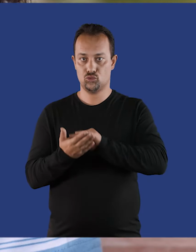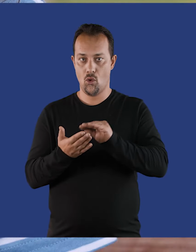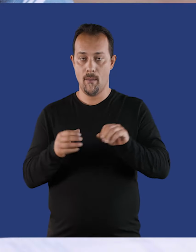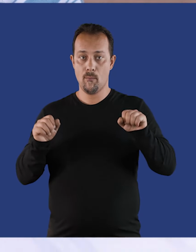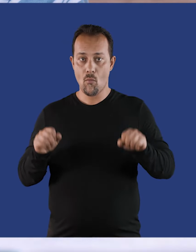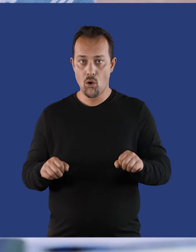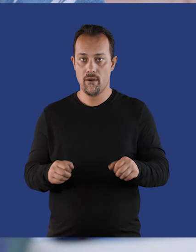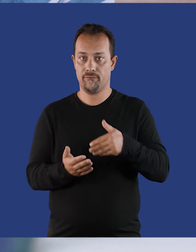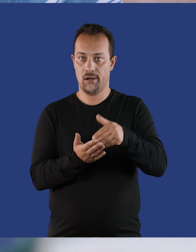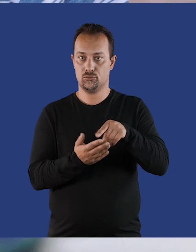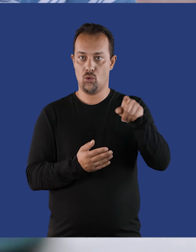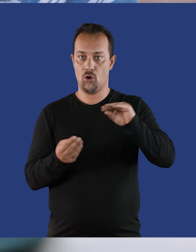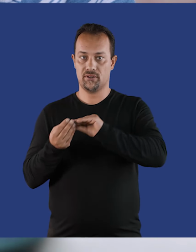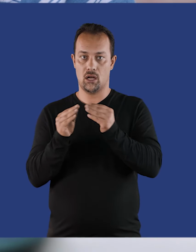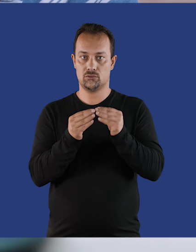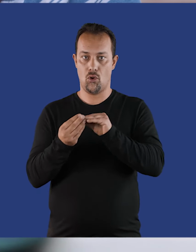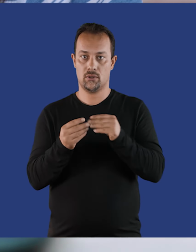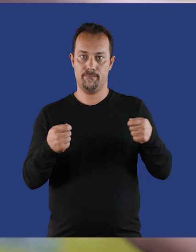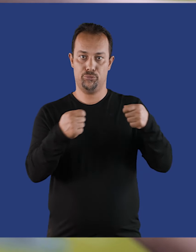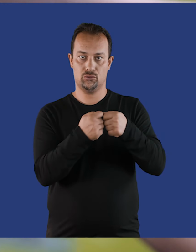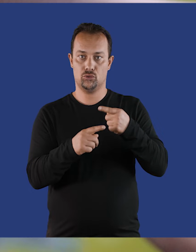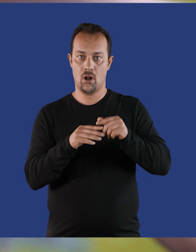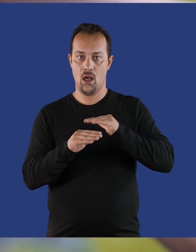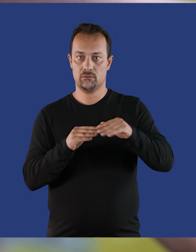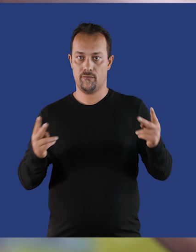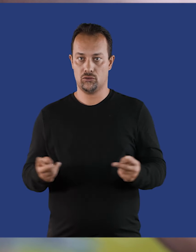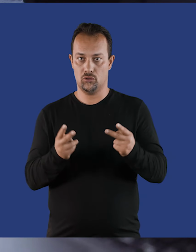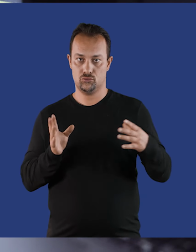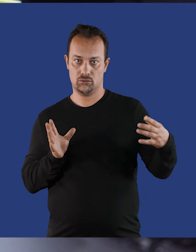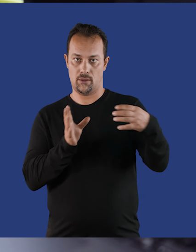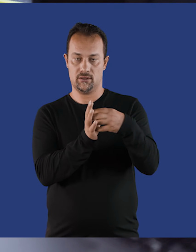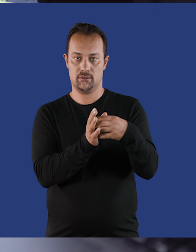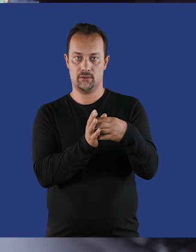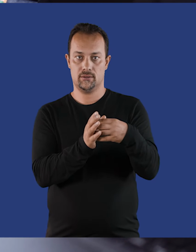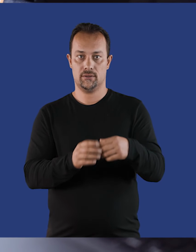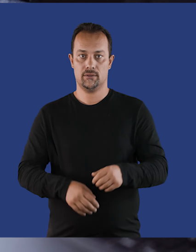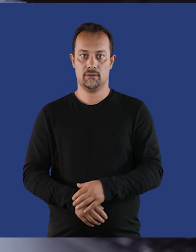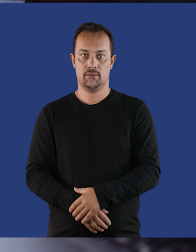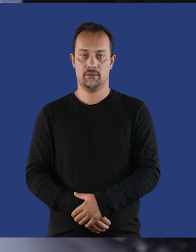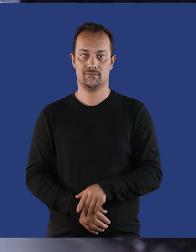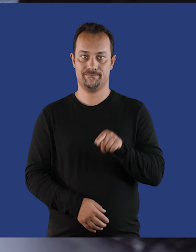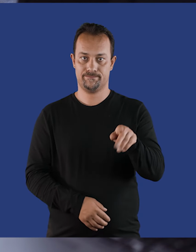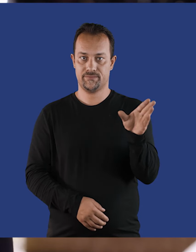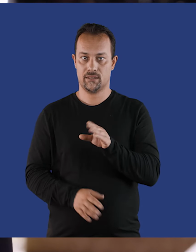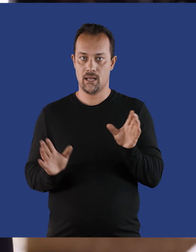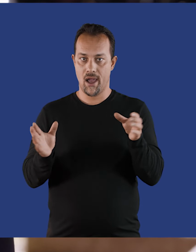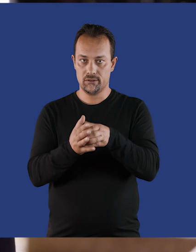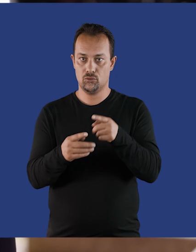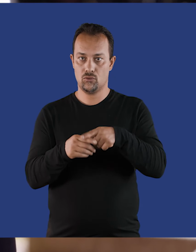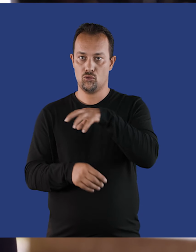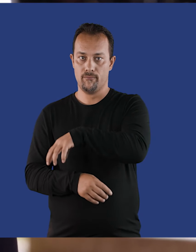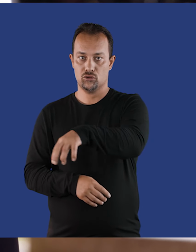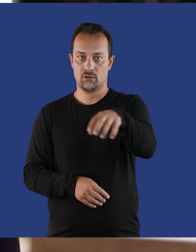ermöglichen. Und es geht weiter. Durch die Kombination von Bundes- und Landesförderung treiben wir zusammen mit Gemeinden und Kommunen